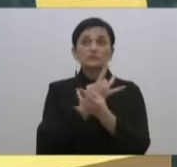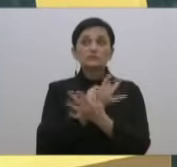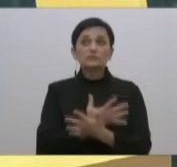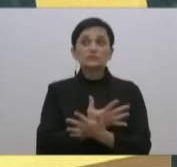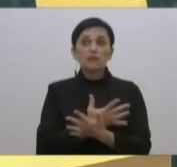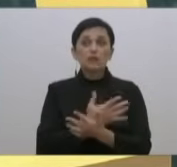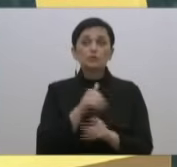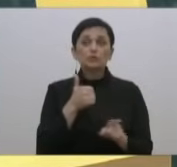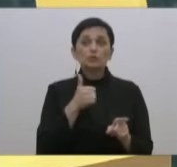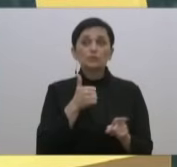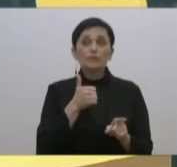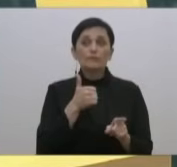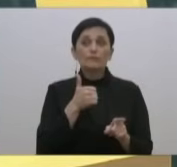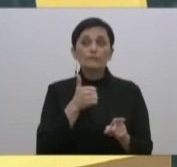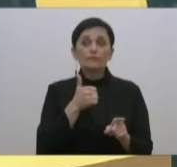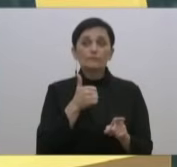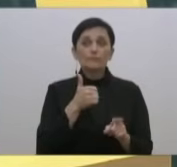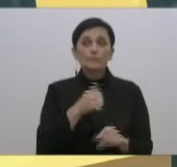Სიღარიბე როგორ უნდა